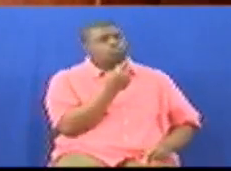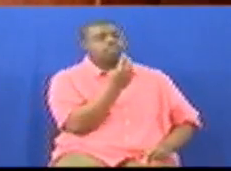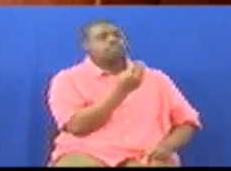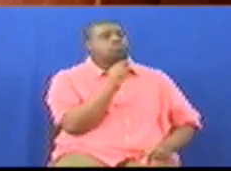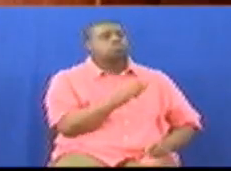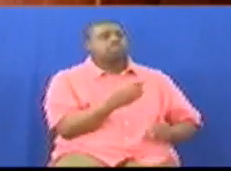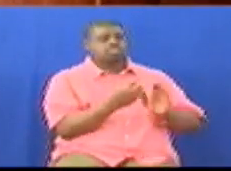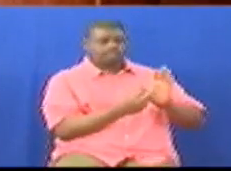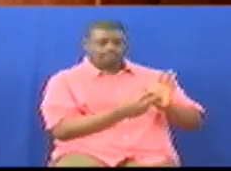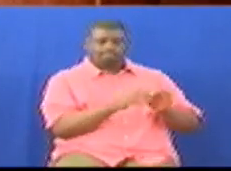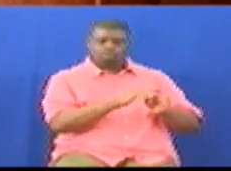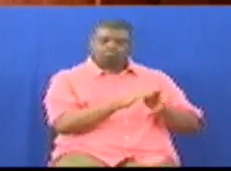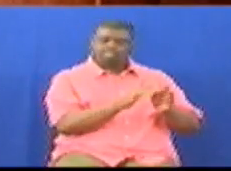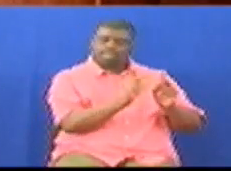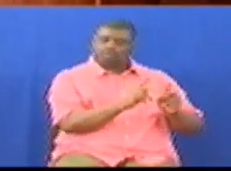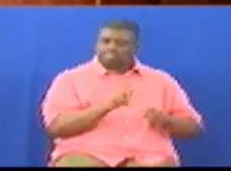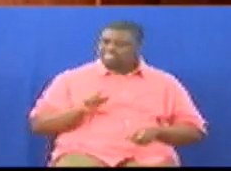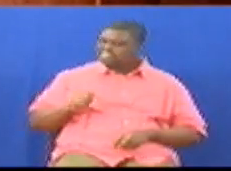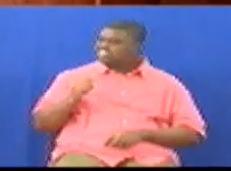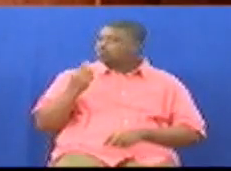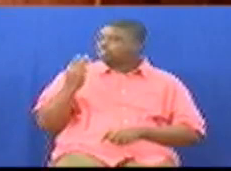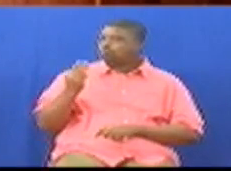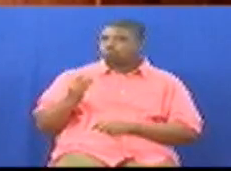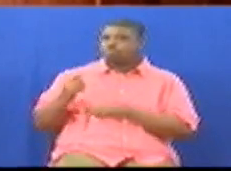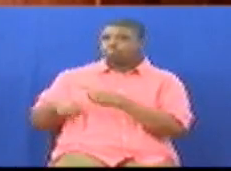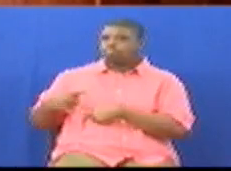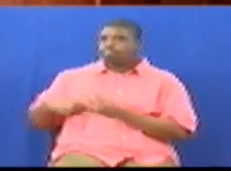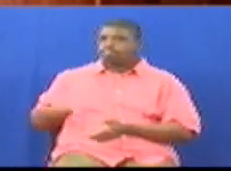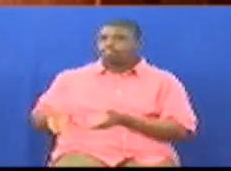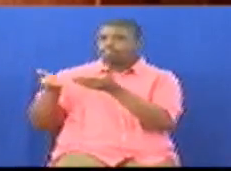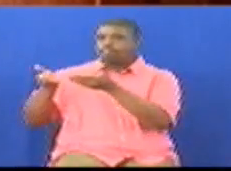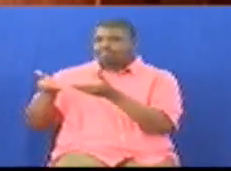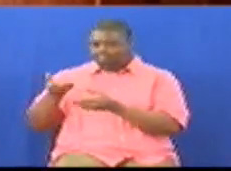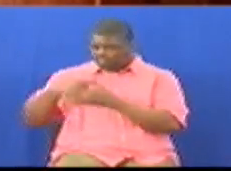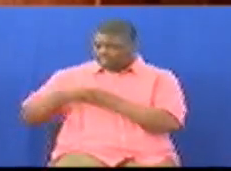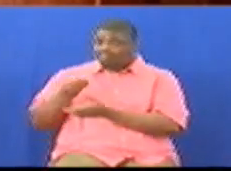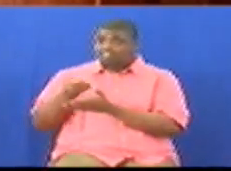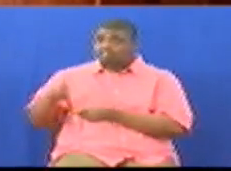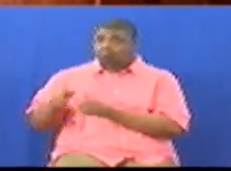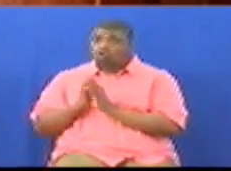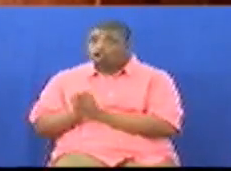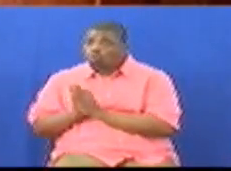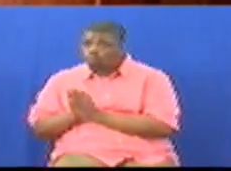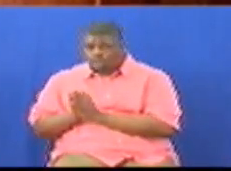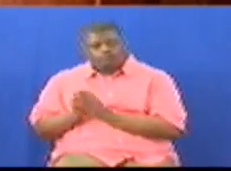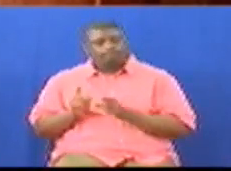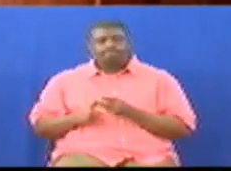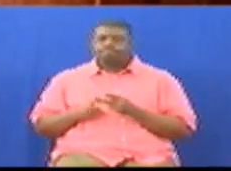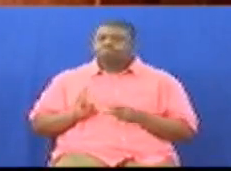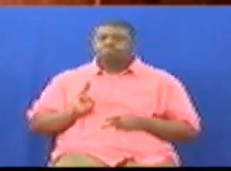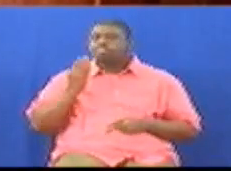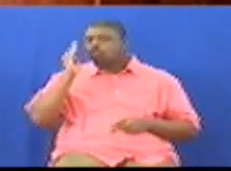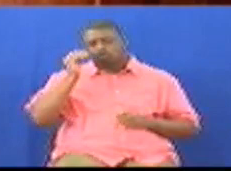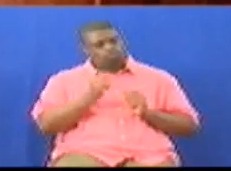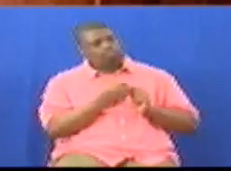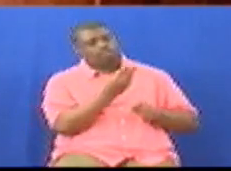matumizi ya kawaida na shilingi trilioni 2.3 ni kwa ajili ya miradi ya maendeleo. Aidha, katika fedha hizo zinazoombwa kuidhinishwa na bunge, shilingi bilioni